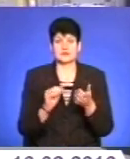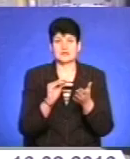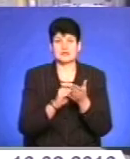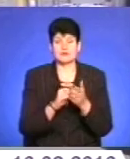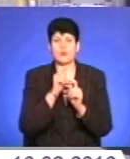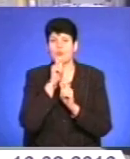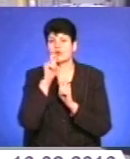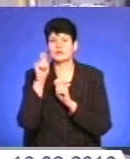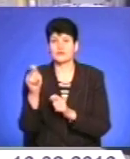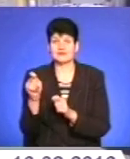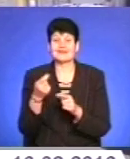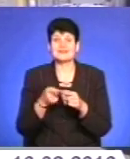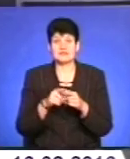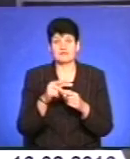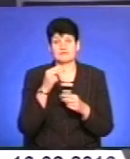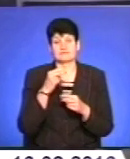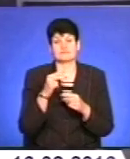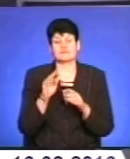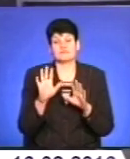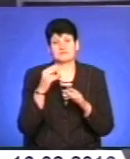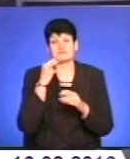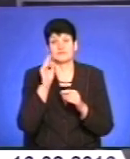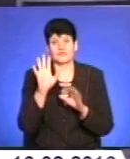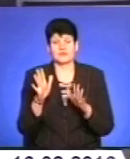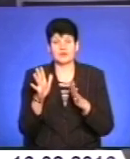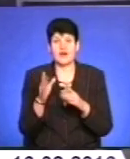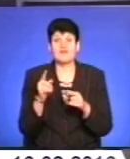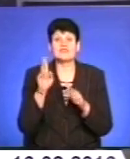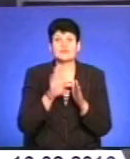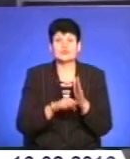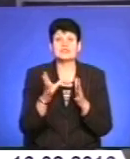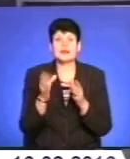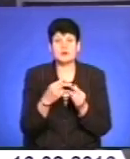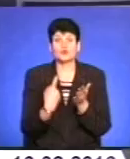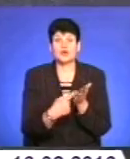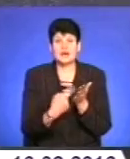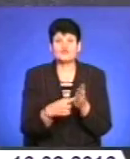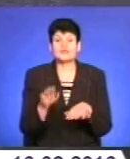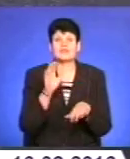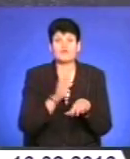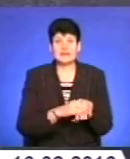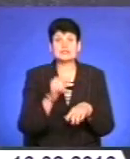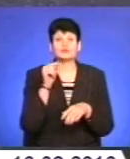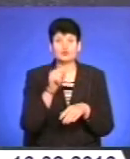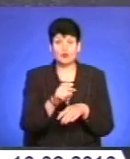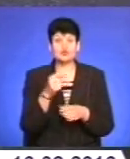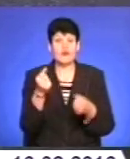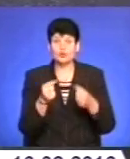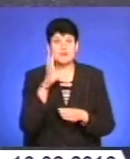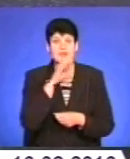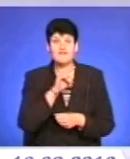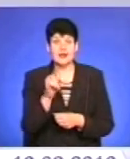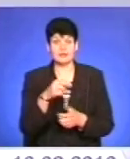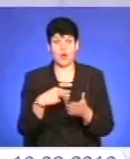подарувати. І це в кращому випадку. У гіршому покупцеві доведеться ще й доводити факт того, що автомобіль він не крав,